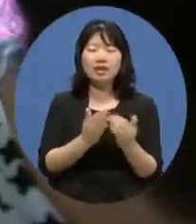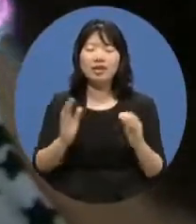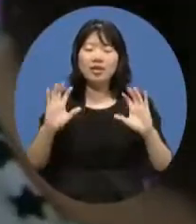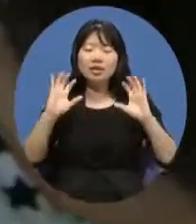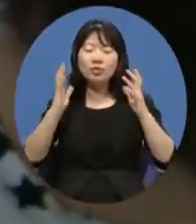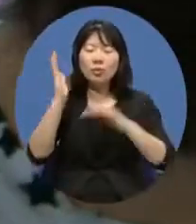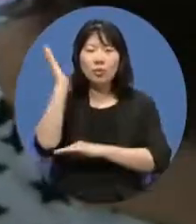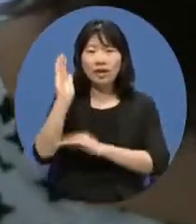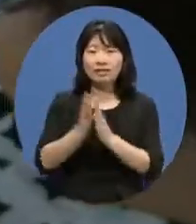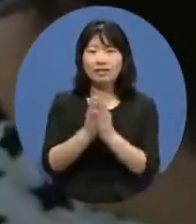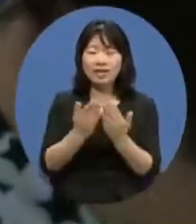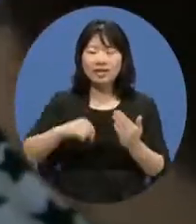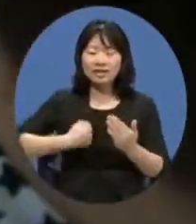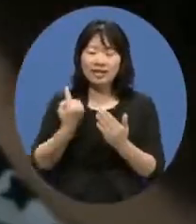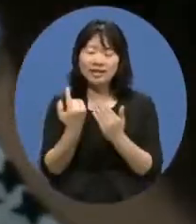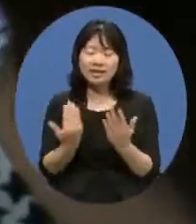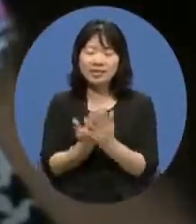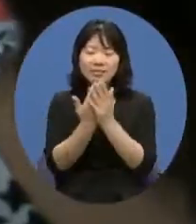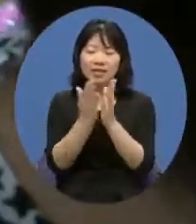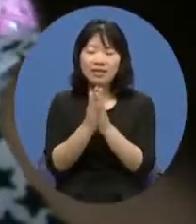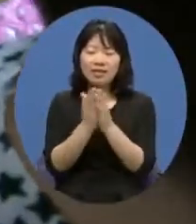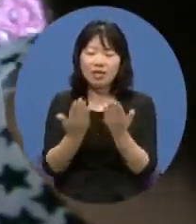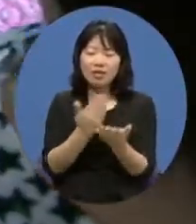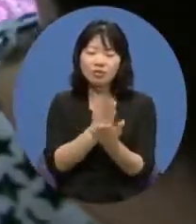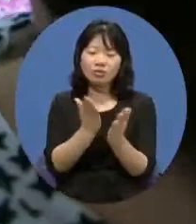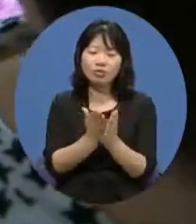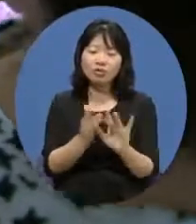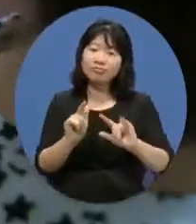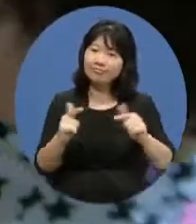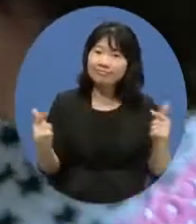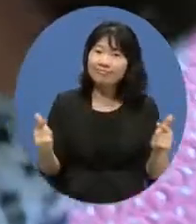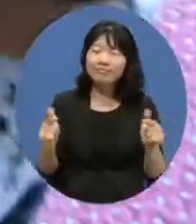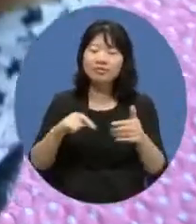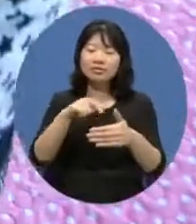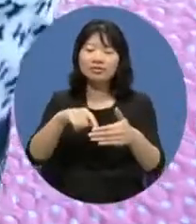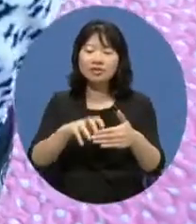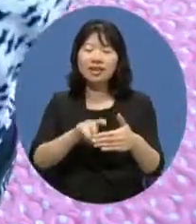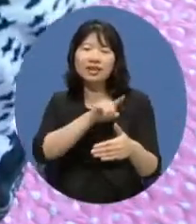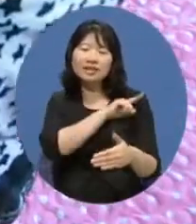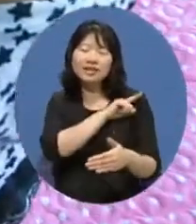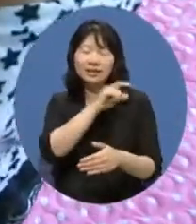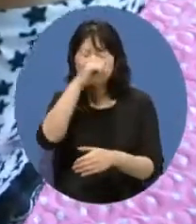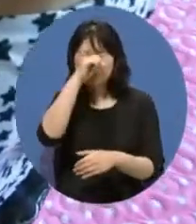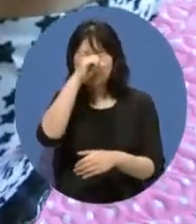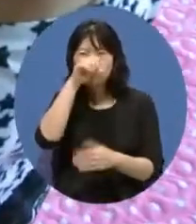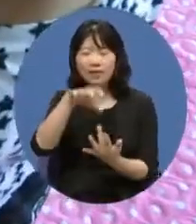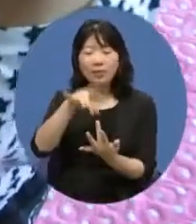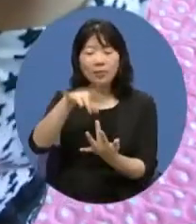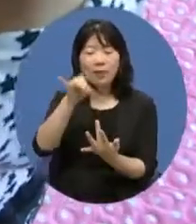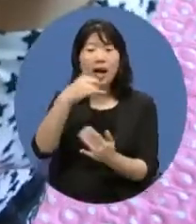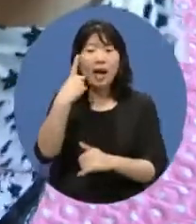소설책, 자기계발서 등 종류도 다양하답니다. 그 중에서도 최고로 좋은 점을